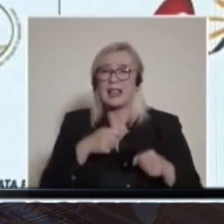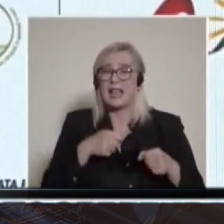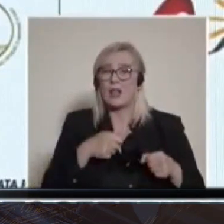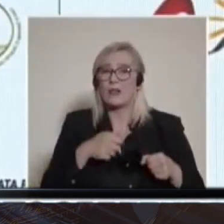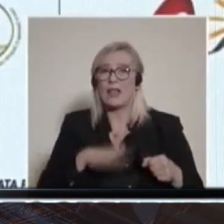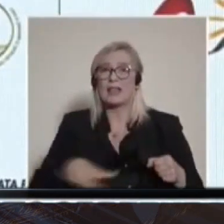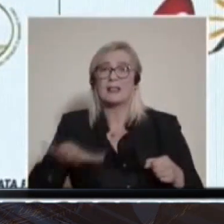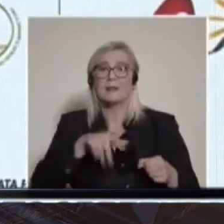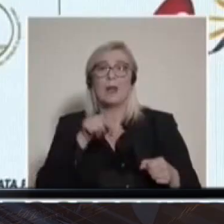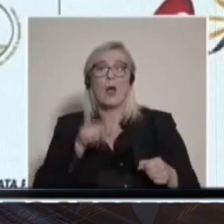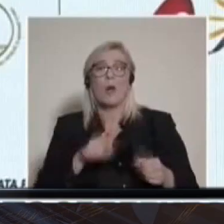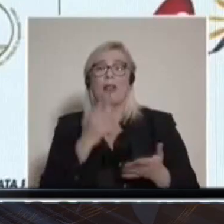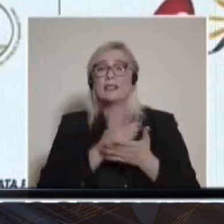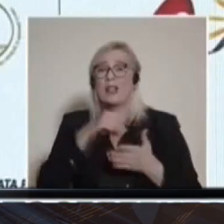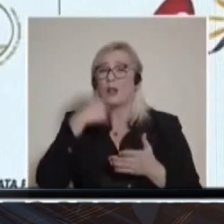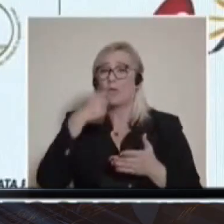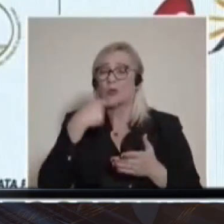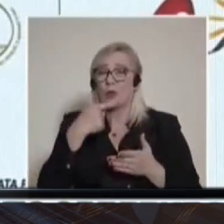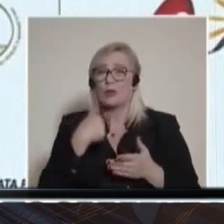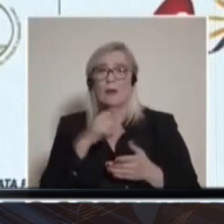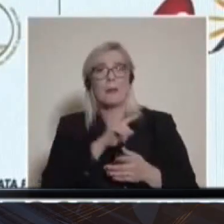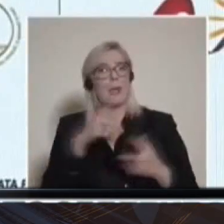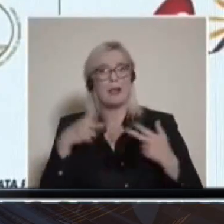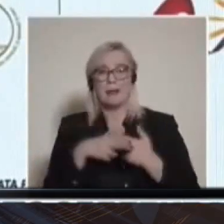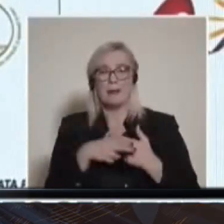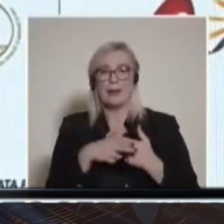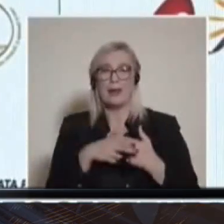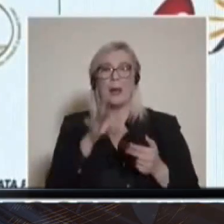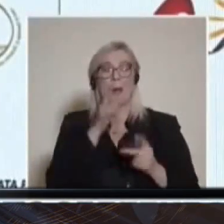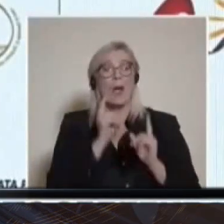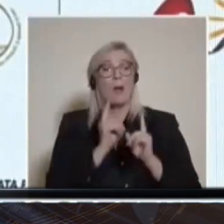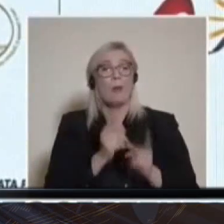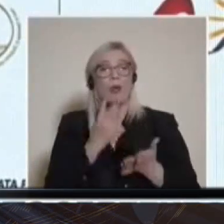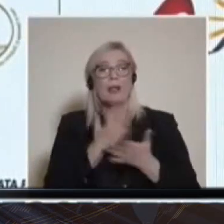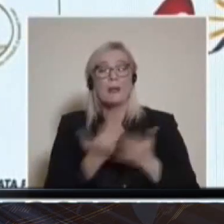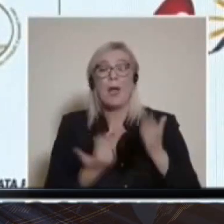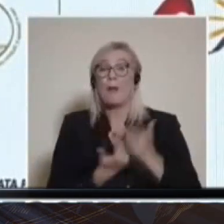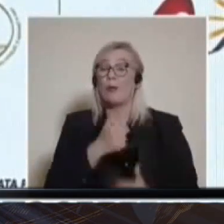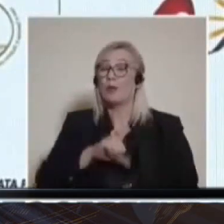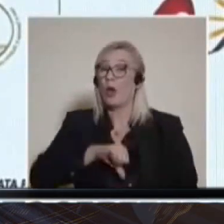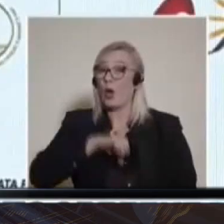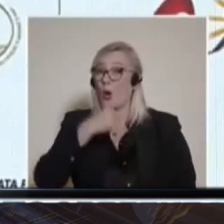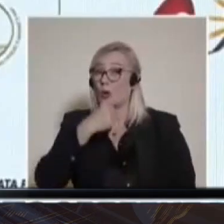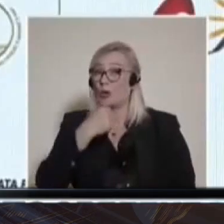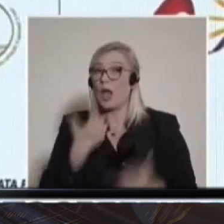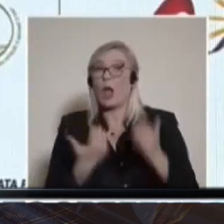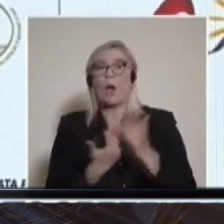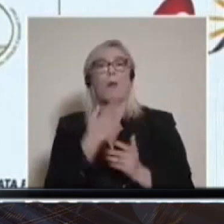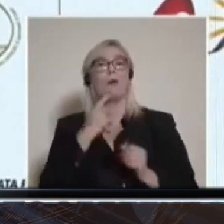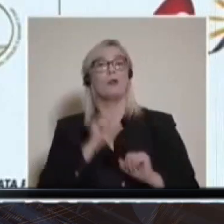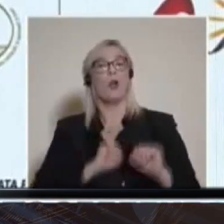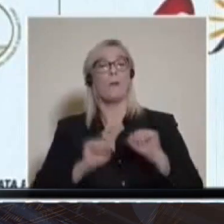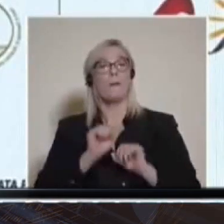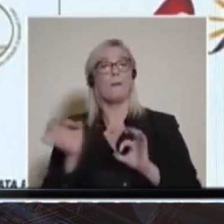Ова постојано го говорам и никогаш нема да престанам. Македонија мора да биде повторно горда, повторно